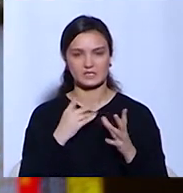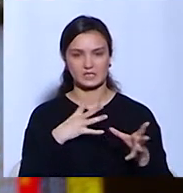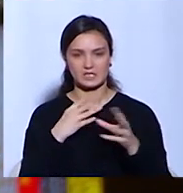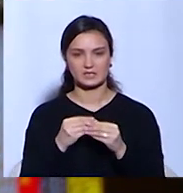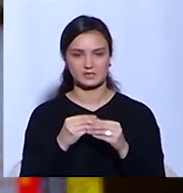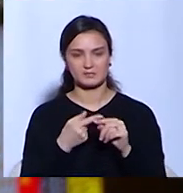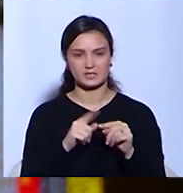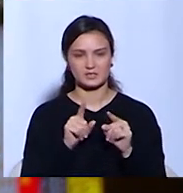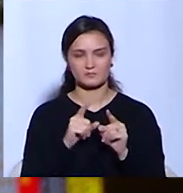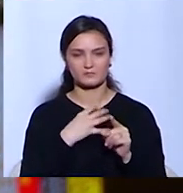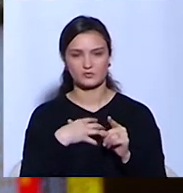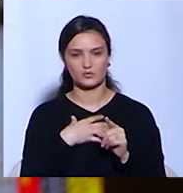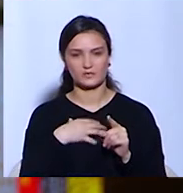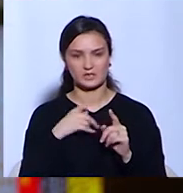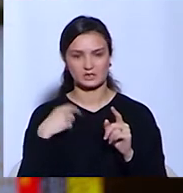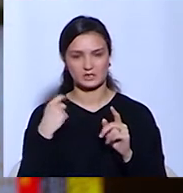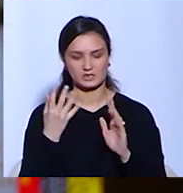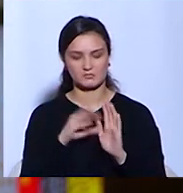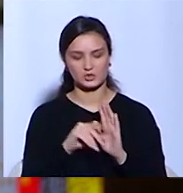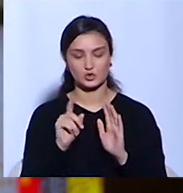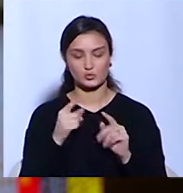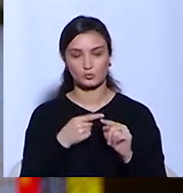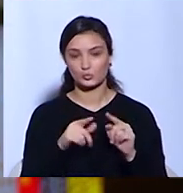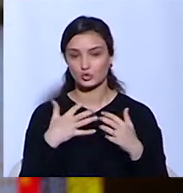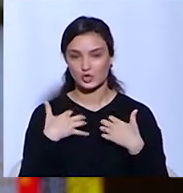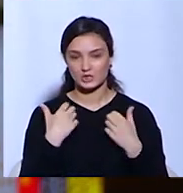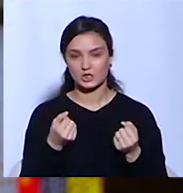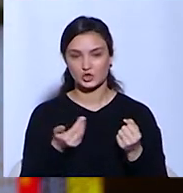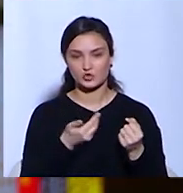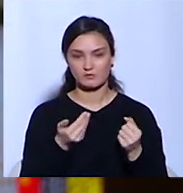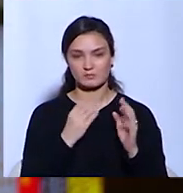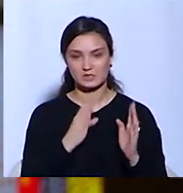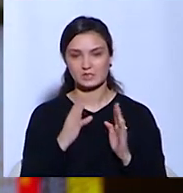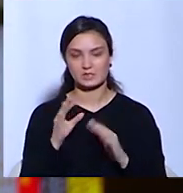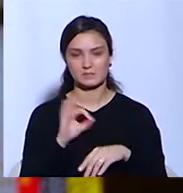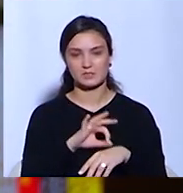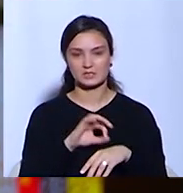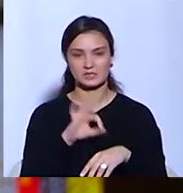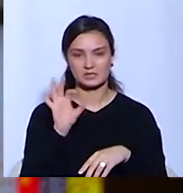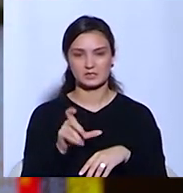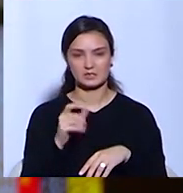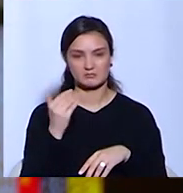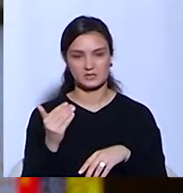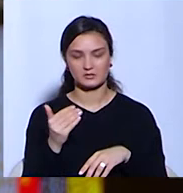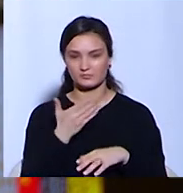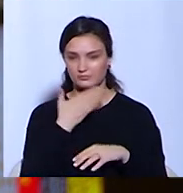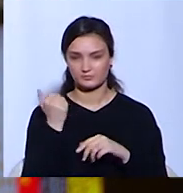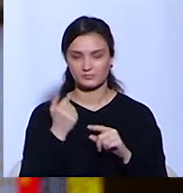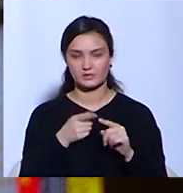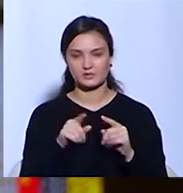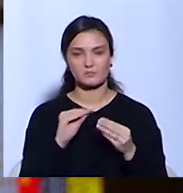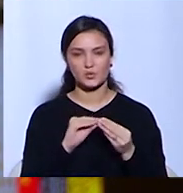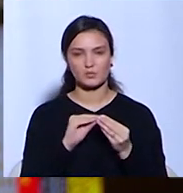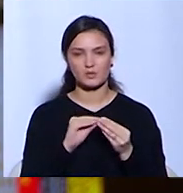იმ ასეთ მნიშვნელოვან გადაცემაში, რომ თუ ეს ჯანსაღი ცხოვრების წესი პაციენტის მიერ არის დაცული, მაშინ ეს